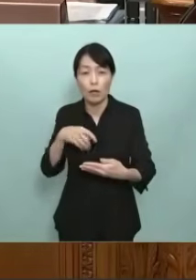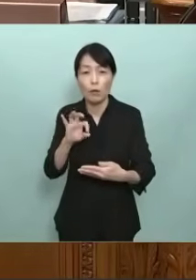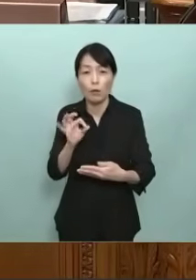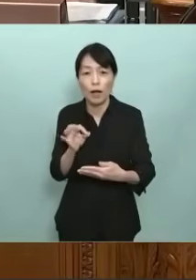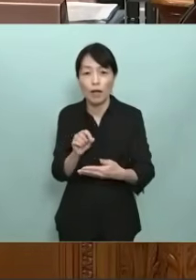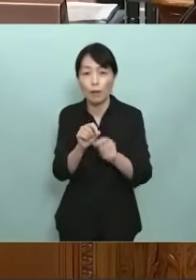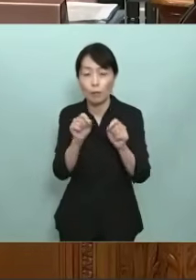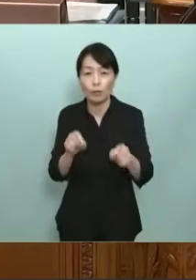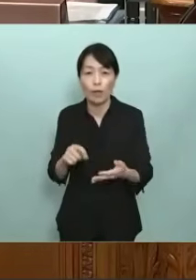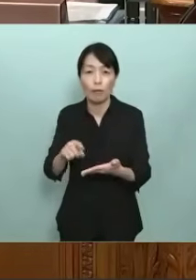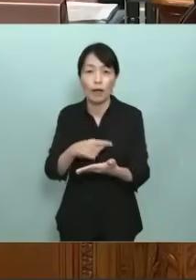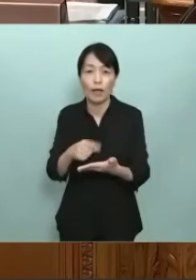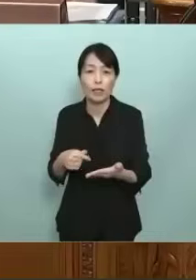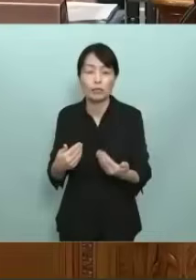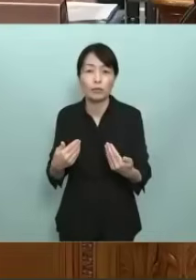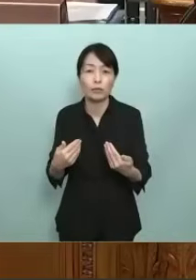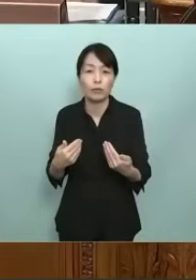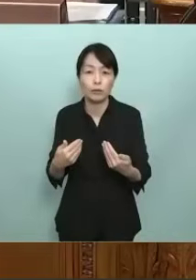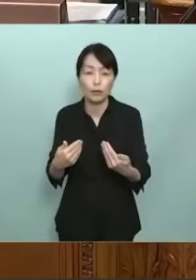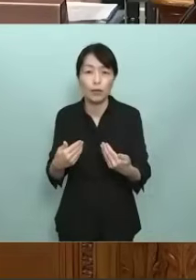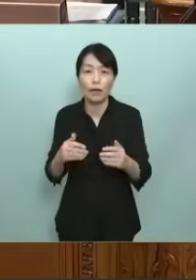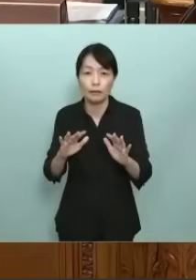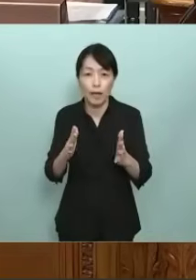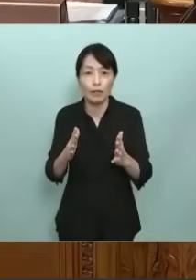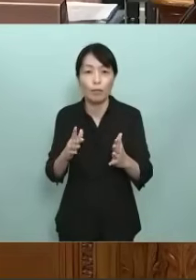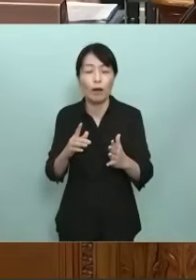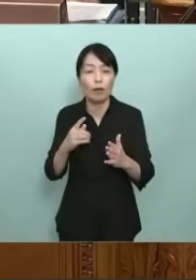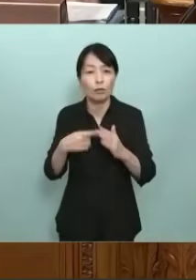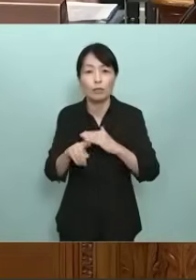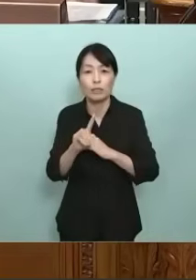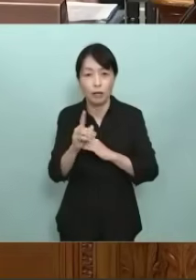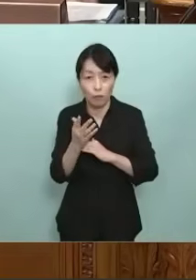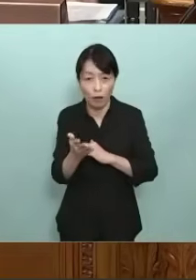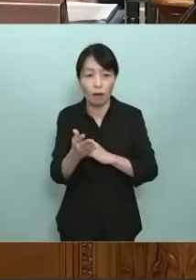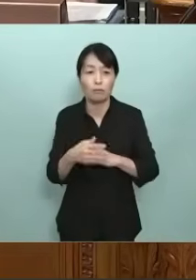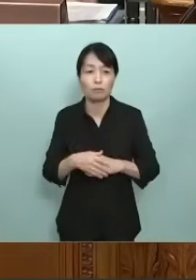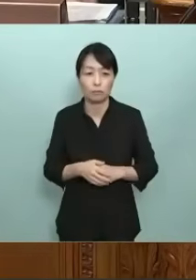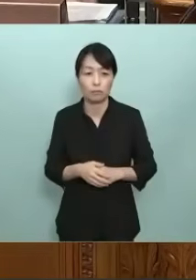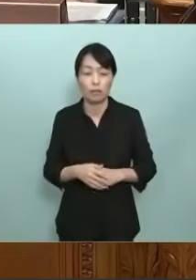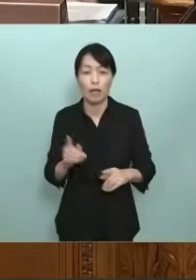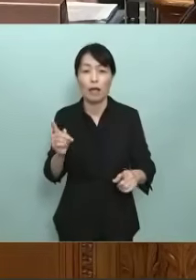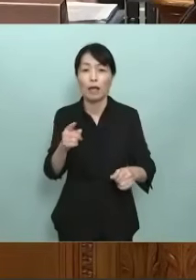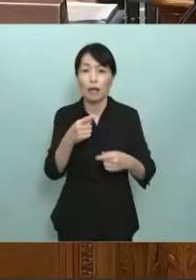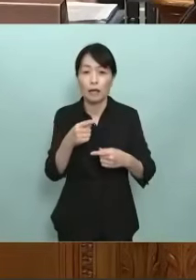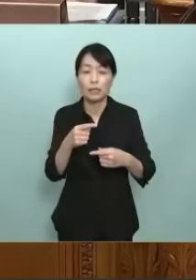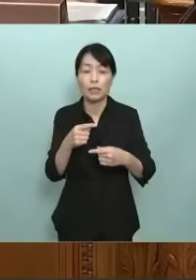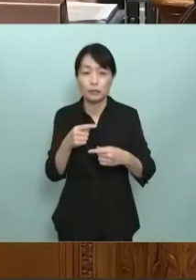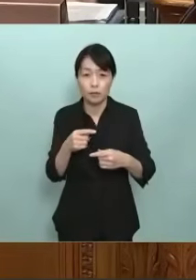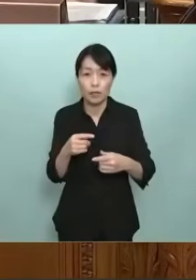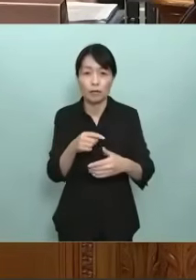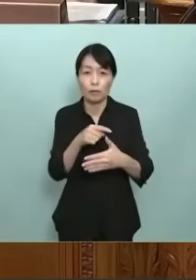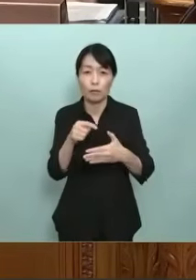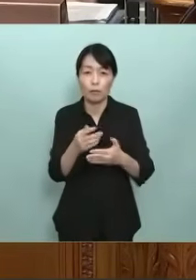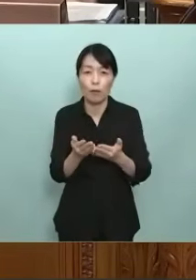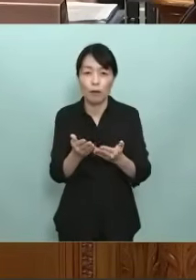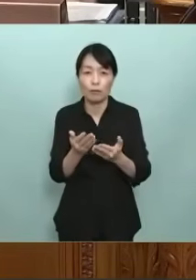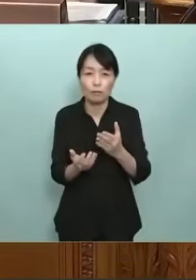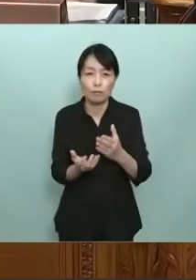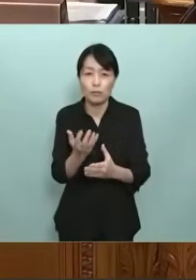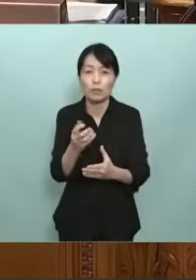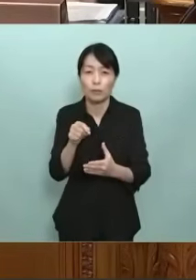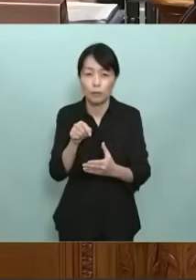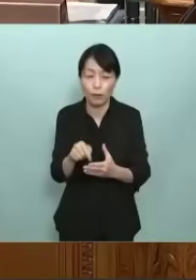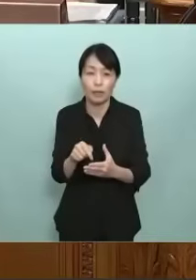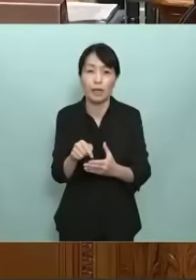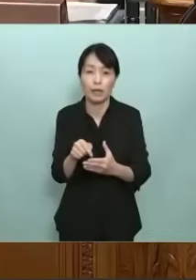答えください元日に発生した大地震から必死に立ち上がろうとされている石川県